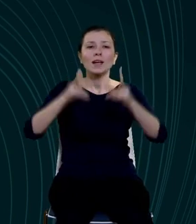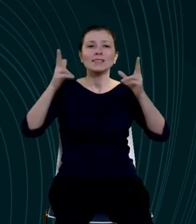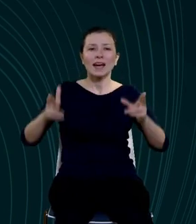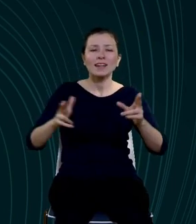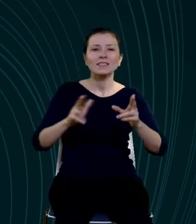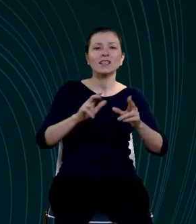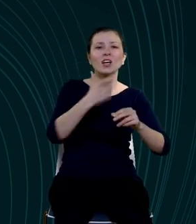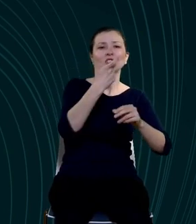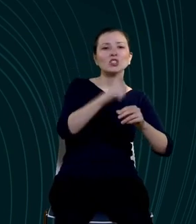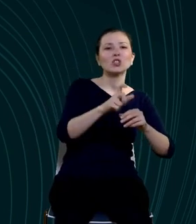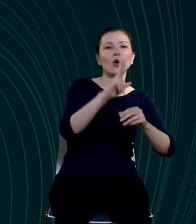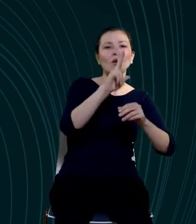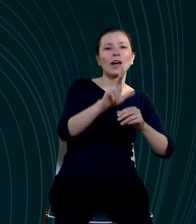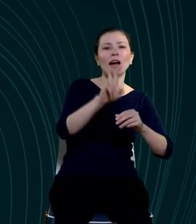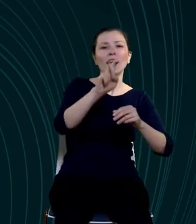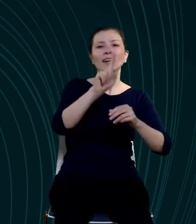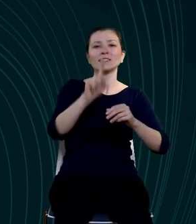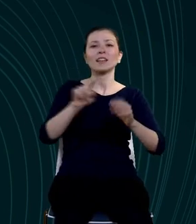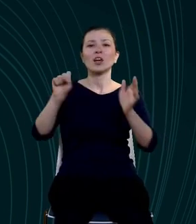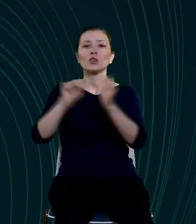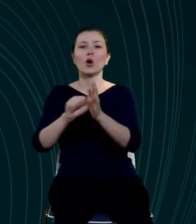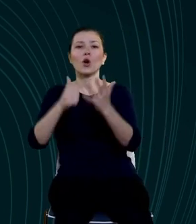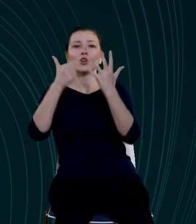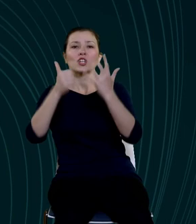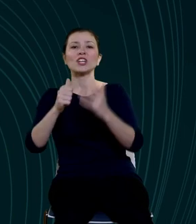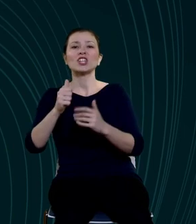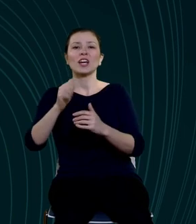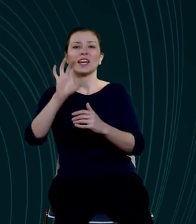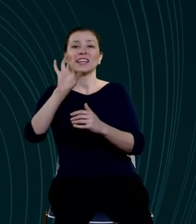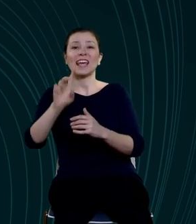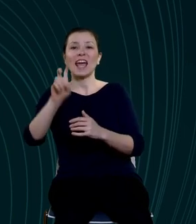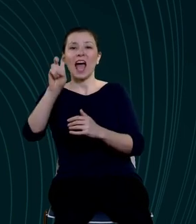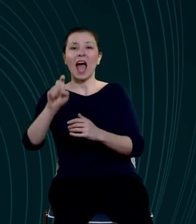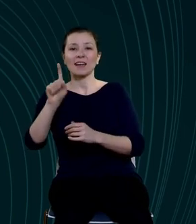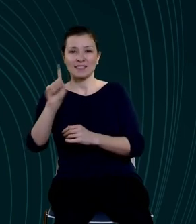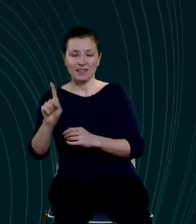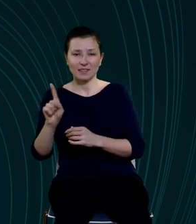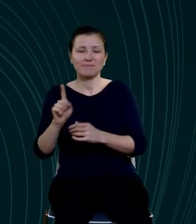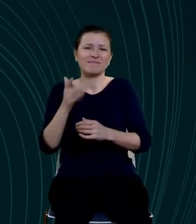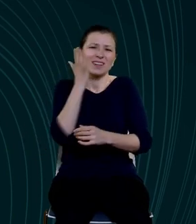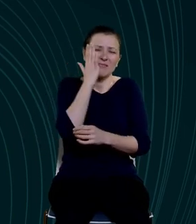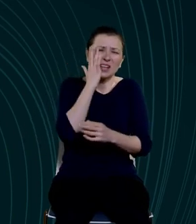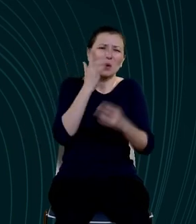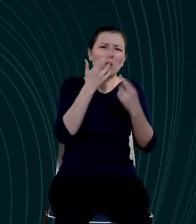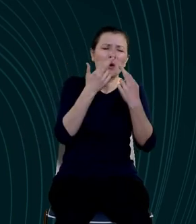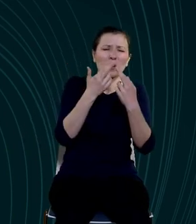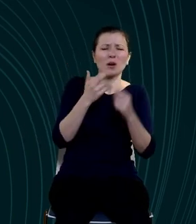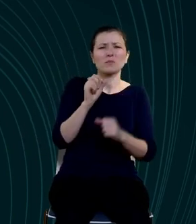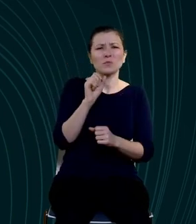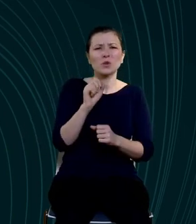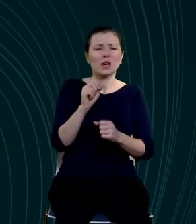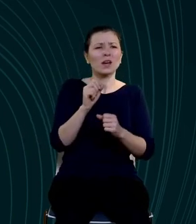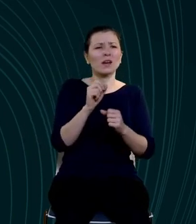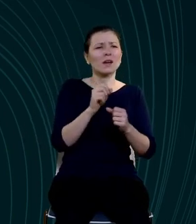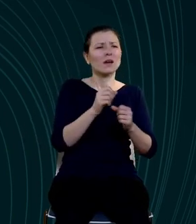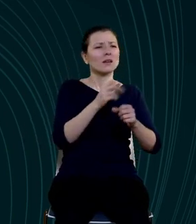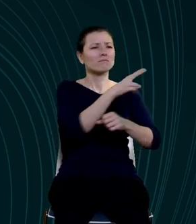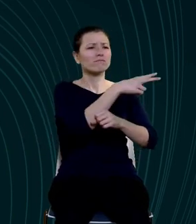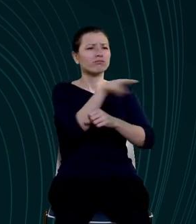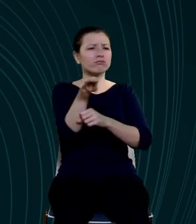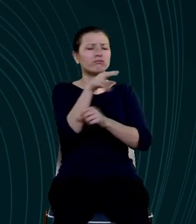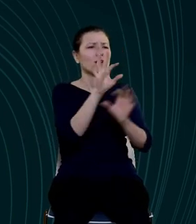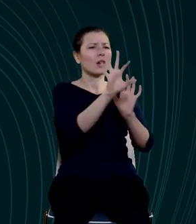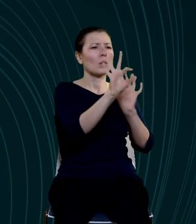kHz do 6 GHz. No oczywiście istnieją różnice pomiędzy monitoringiem selektywnym a